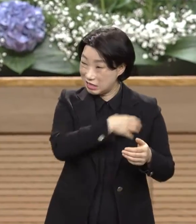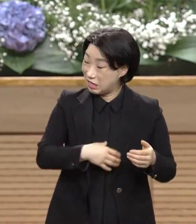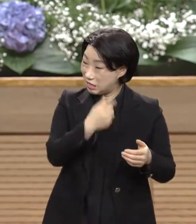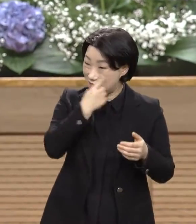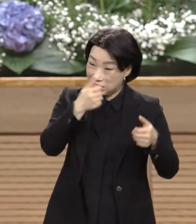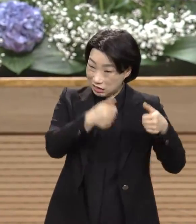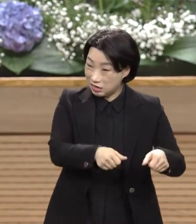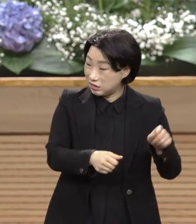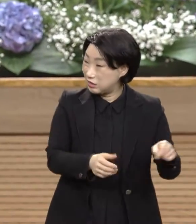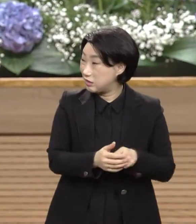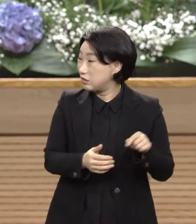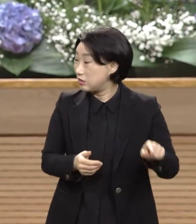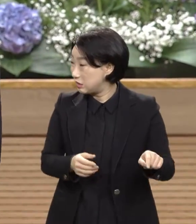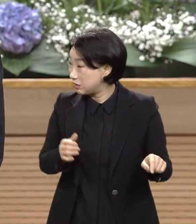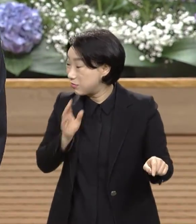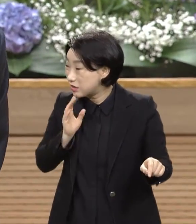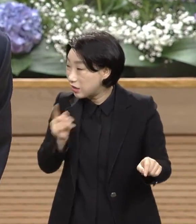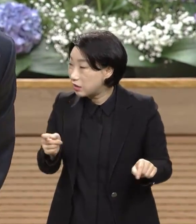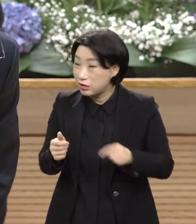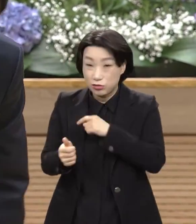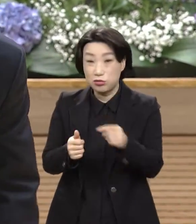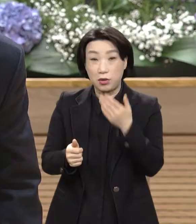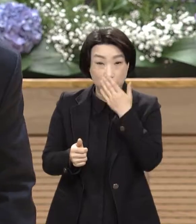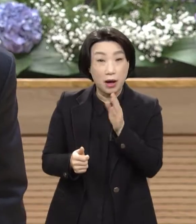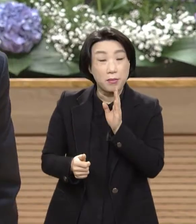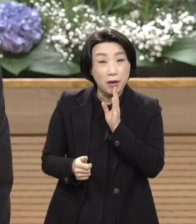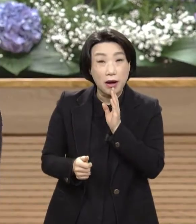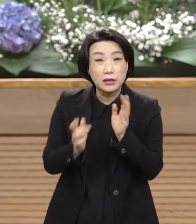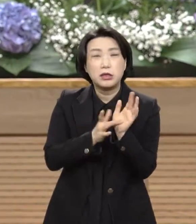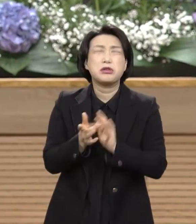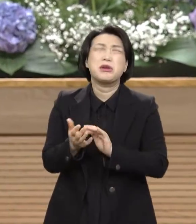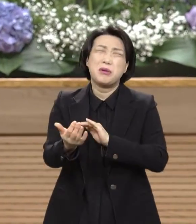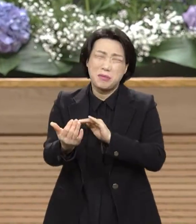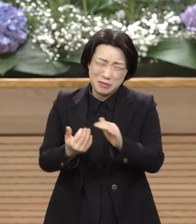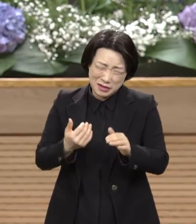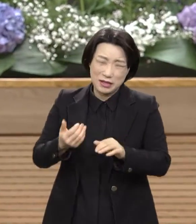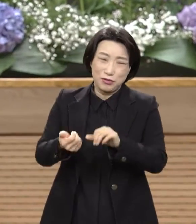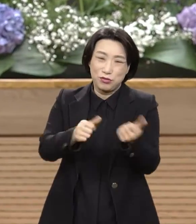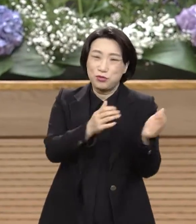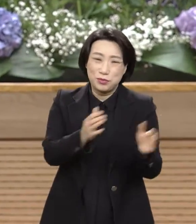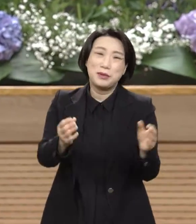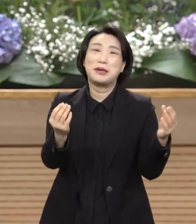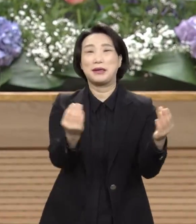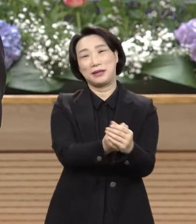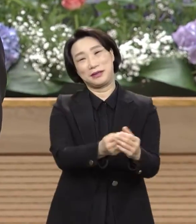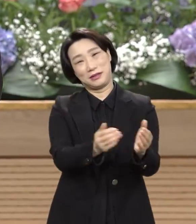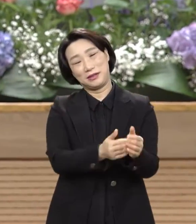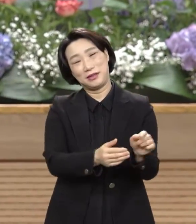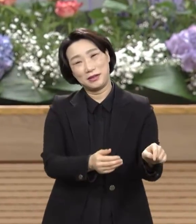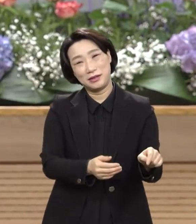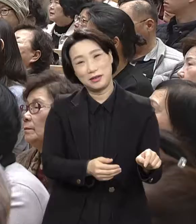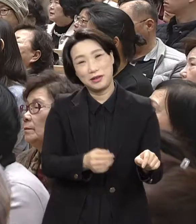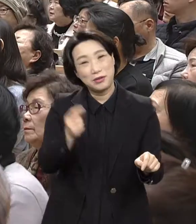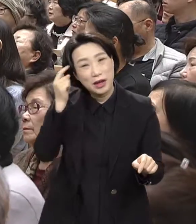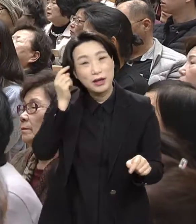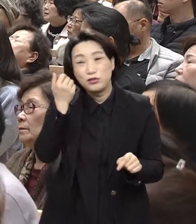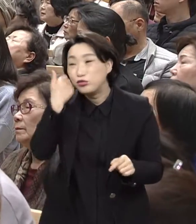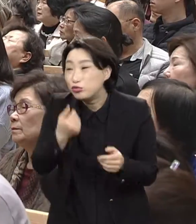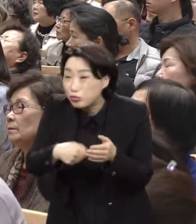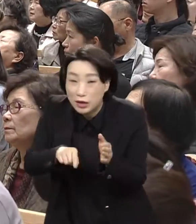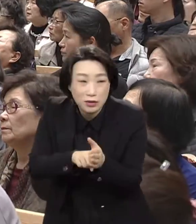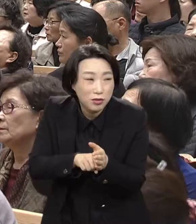죽을 수가 있으니 아주 미리미리 죽을 준비를 하셨다 이 말이오. 누구를 위해서?